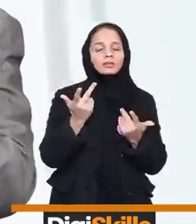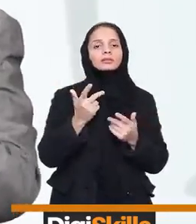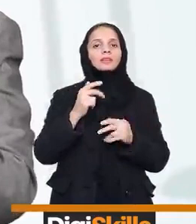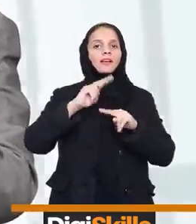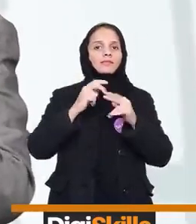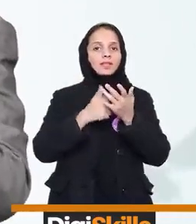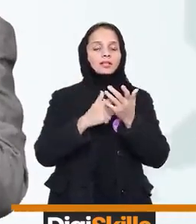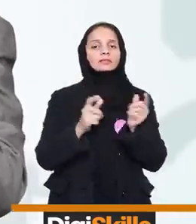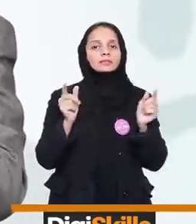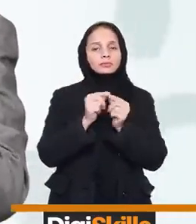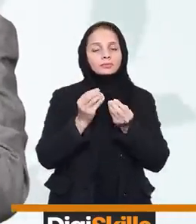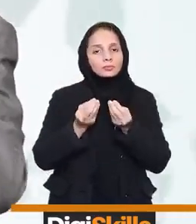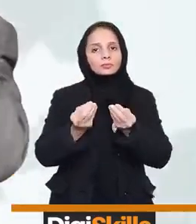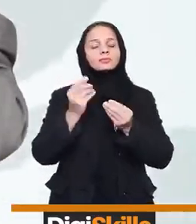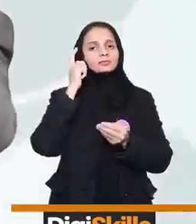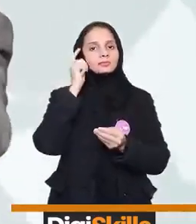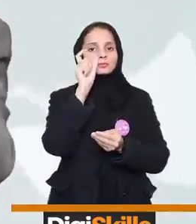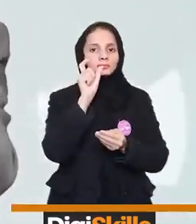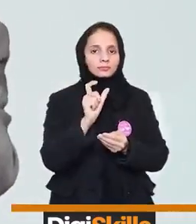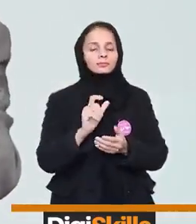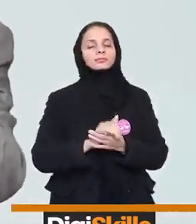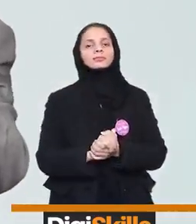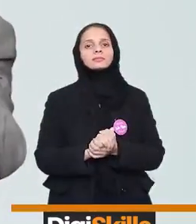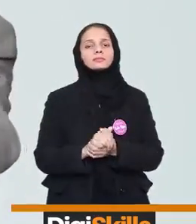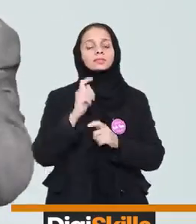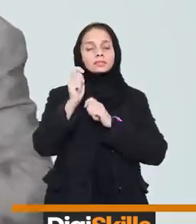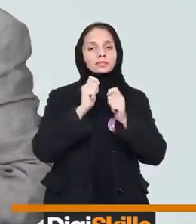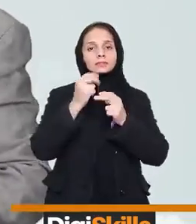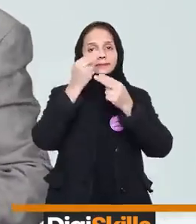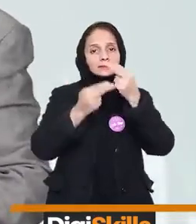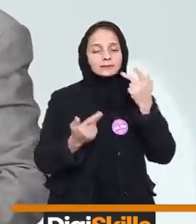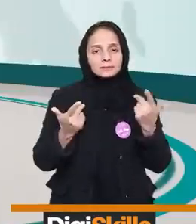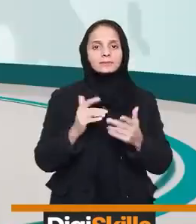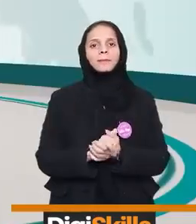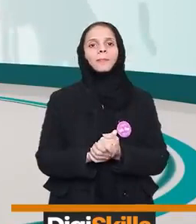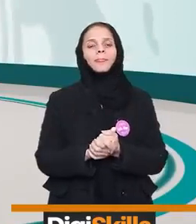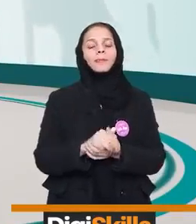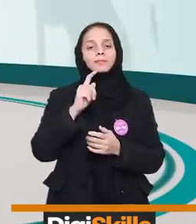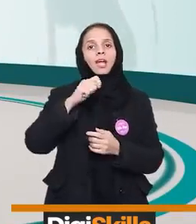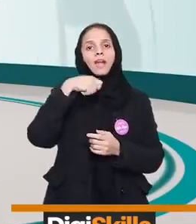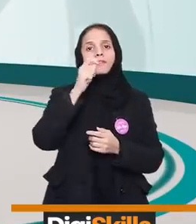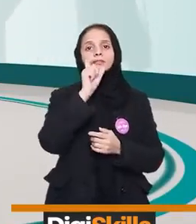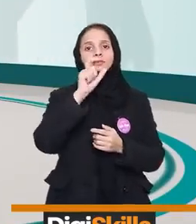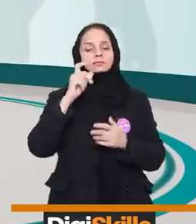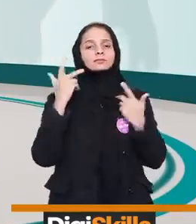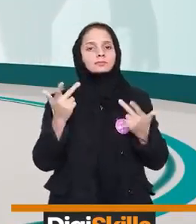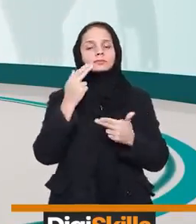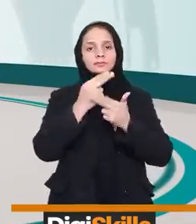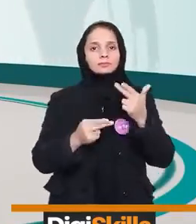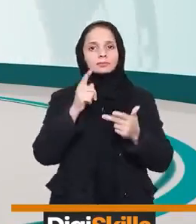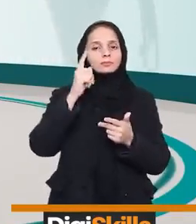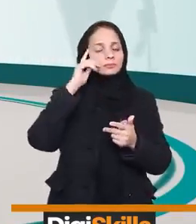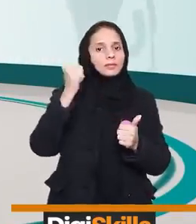نے اپنے فری لانس مارکیٹ پلیس کی پروفائل میں کرنا ہے، جس کو ڈسکرپشن کہتے ہیں. وہ کون سے الفاظ ہیں جس